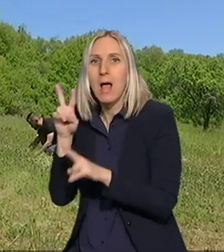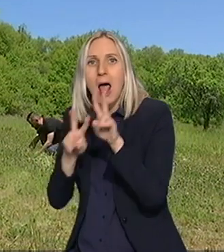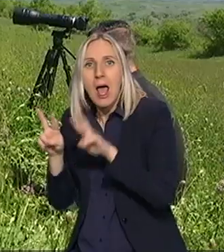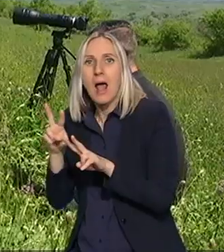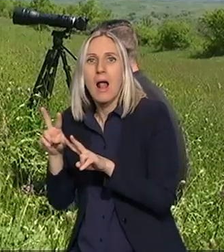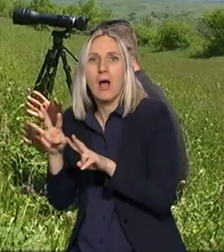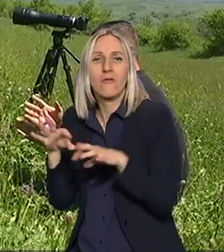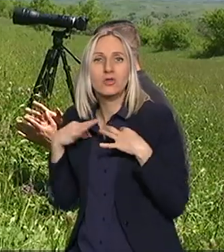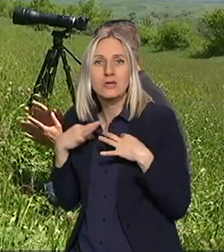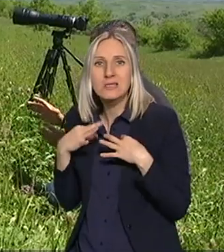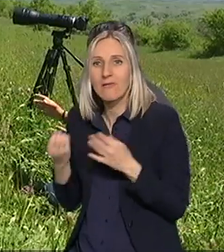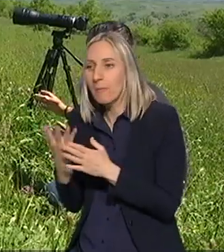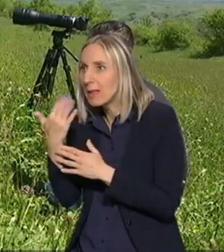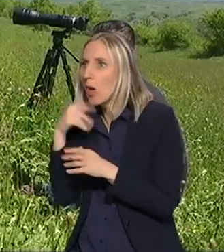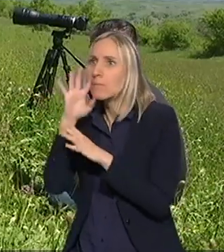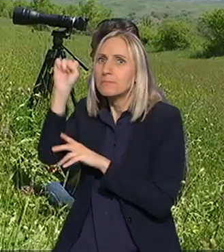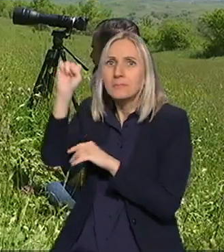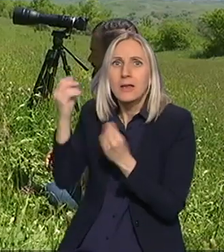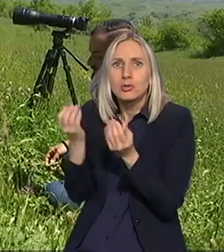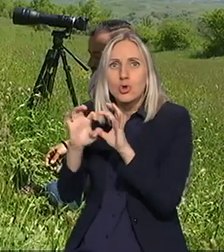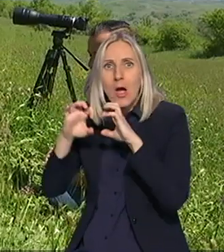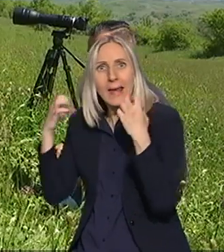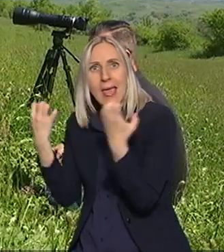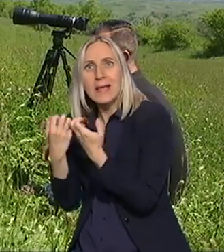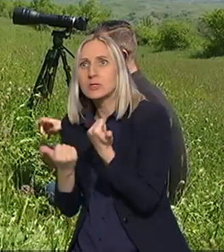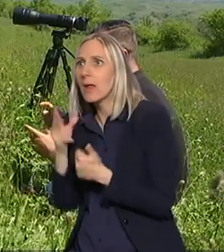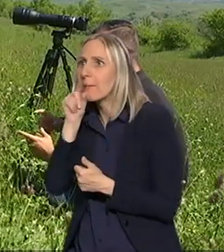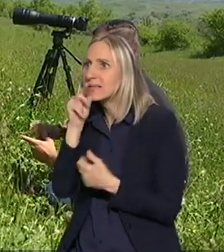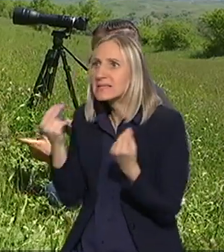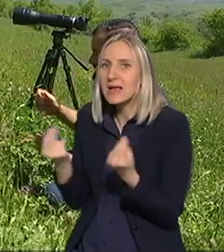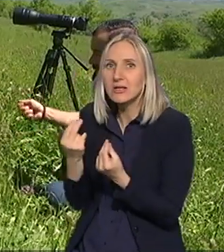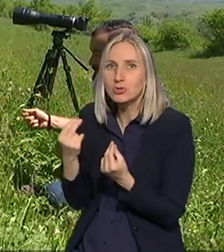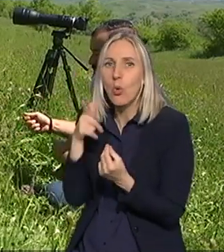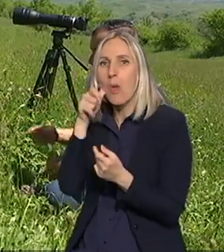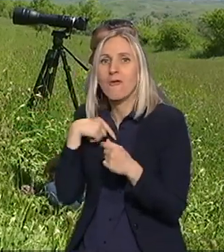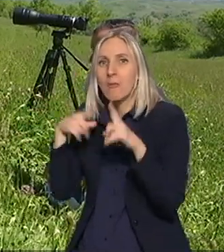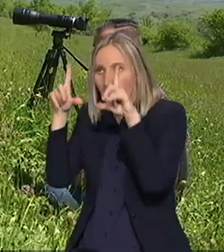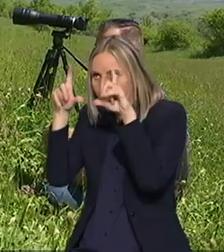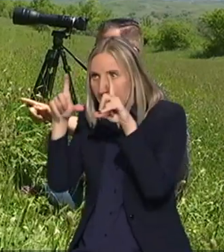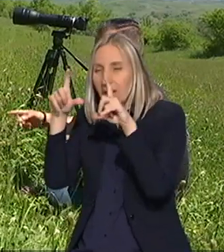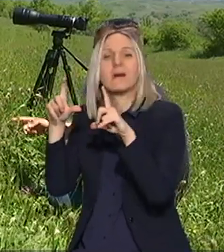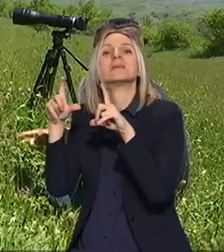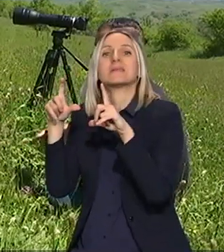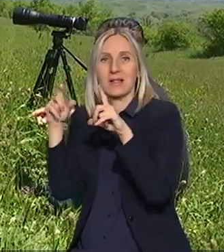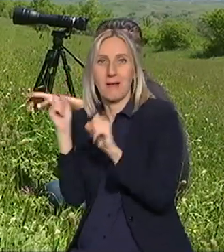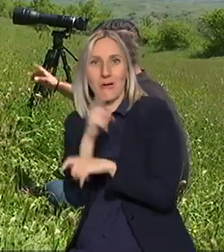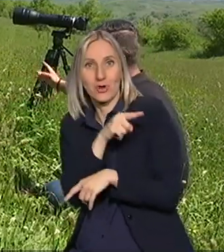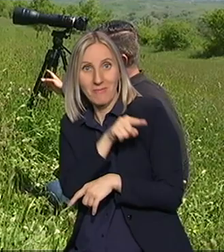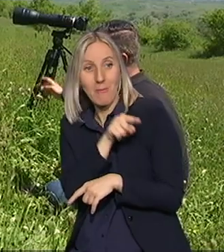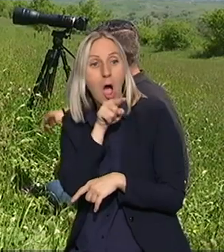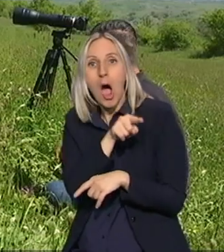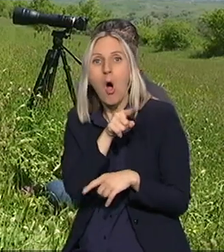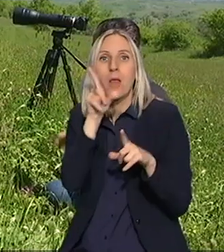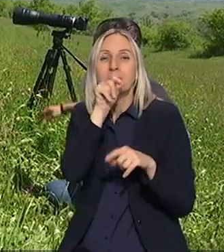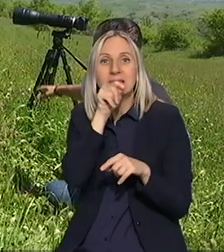neku, na neko gnezdo ili na neku... Da, da. Ovaj, pticu, obično to uslikam pa šaljem njemu. A on to radi isto kada, dok snima